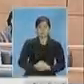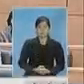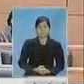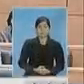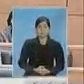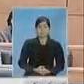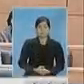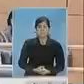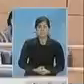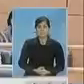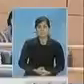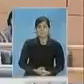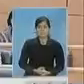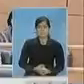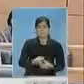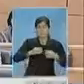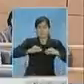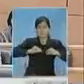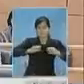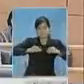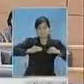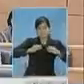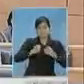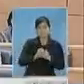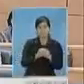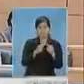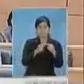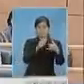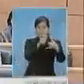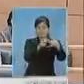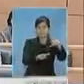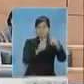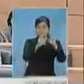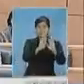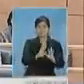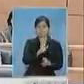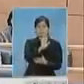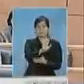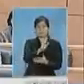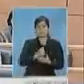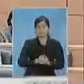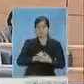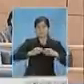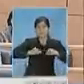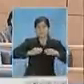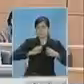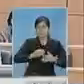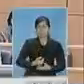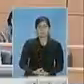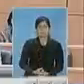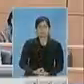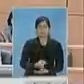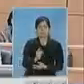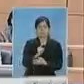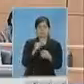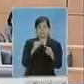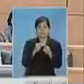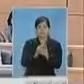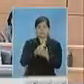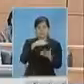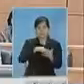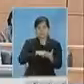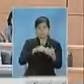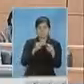ประเทศไม่ยอมรับสิ่งที่ท่านเป็นไม่ชอบสิ่งที่ท่านทำแล้วไม่เชื่อสิ่งที่ท่าน